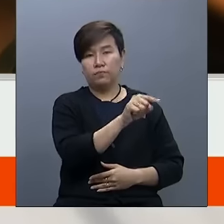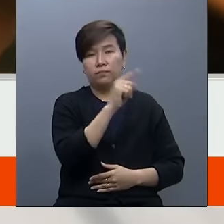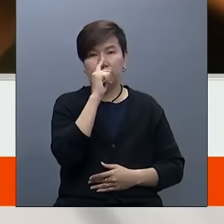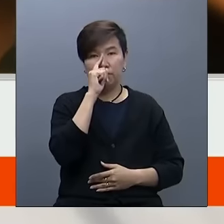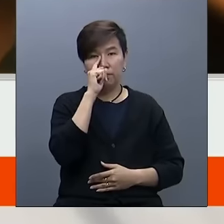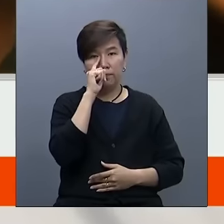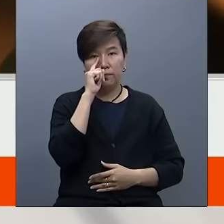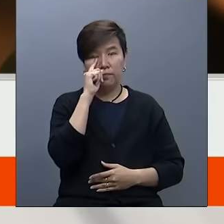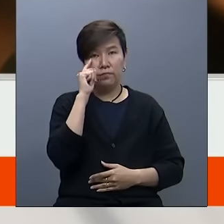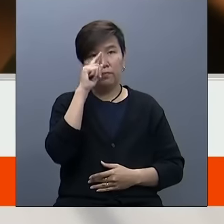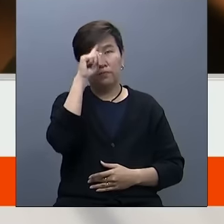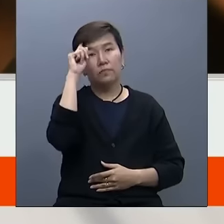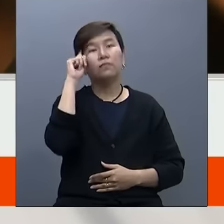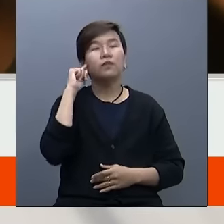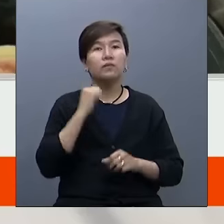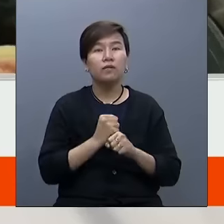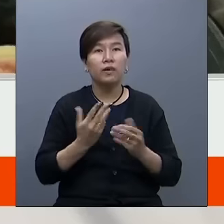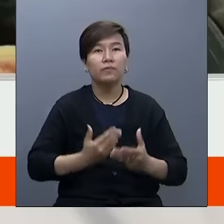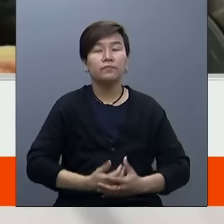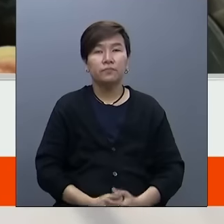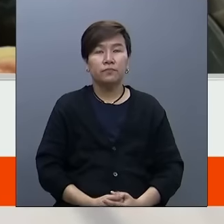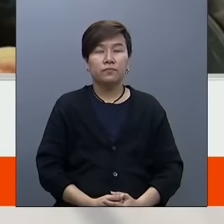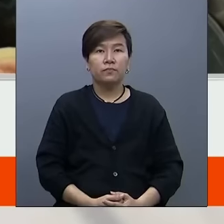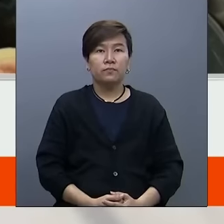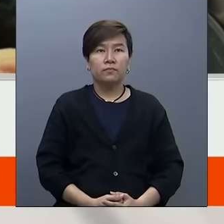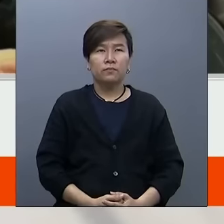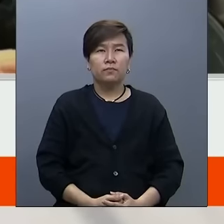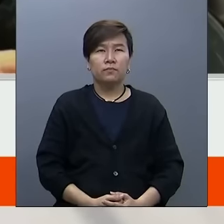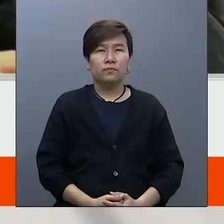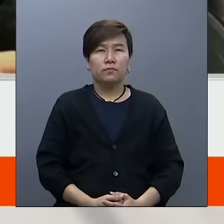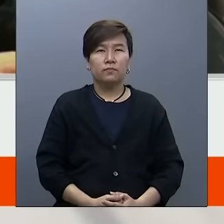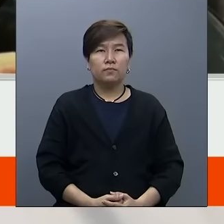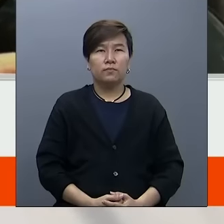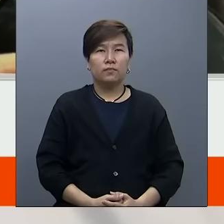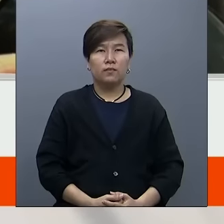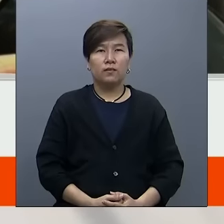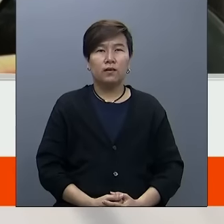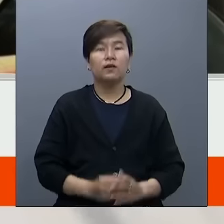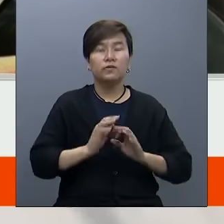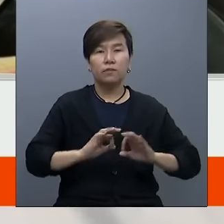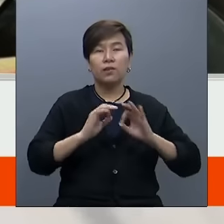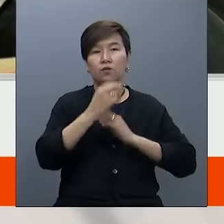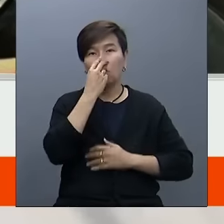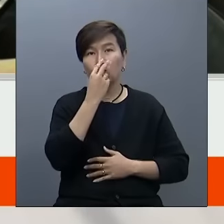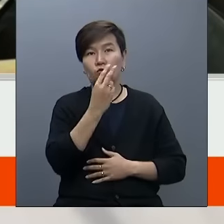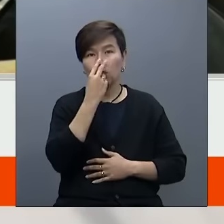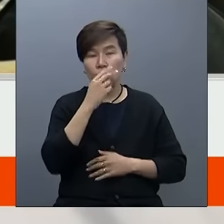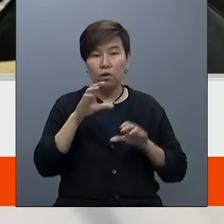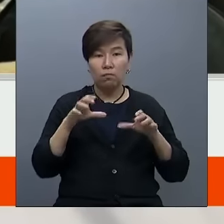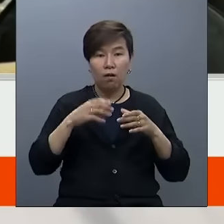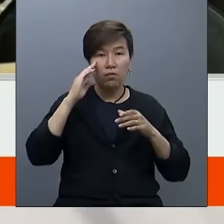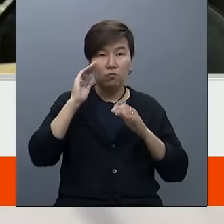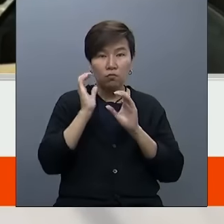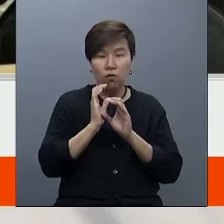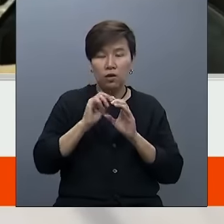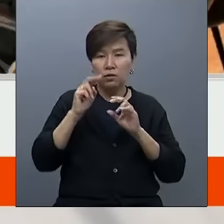ครับ แล้วมันจะแยกกันยังไง ค่ะค่ะแล้วแยกกันง่ายนี่ฮะเราต้องดูว่าพนักงานสอบสวนเนี่ยไปขอหมายเรียก